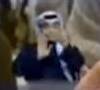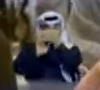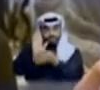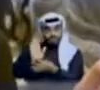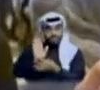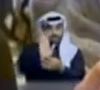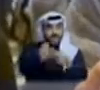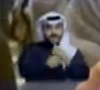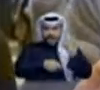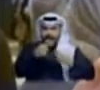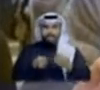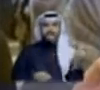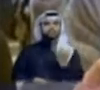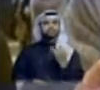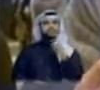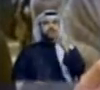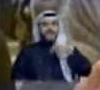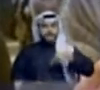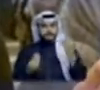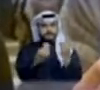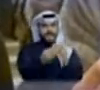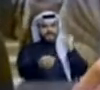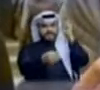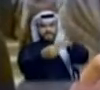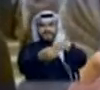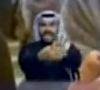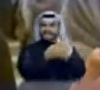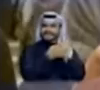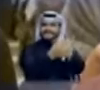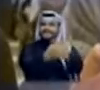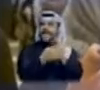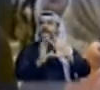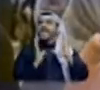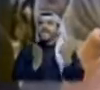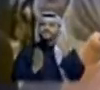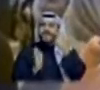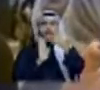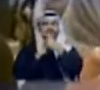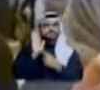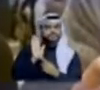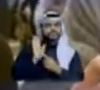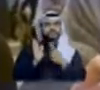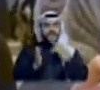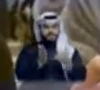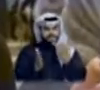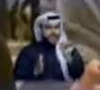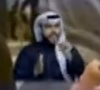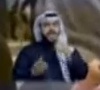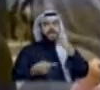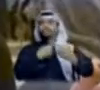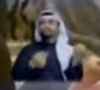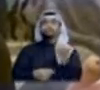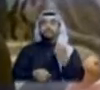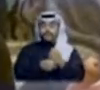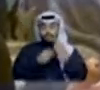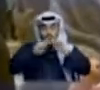عملية، وأن نقوم أيضا مع الجهات المعنية التي ستوجه لهذه النتائج محل التنفيذ، لأن إذا كانت